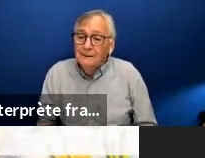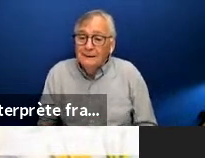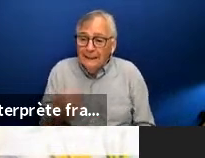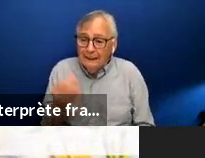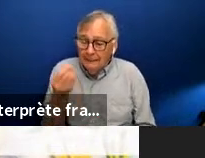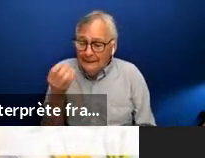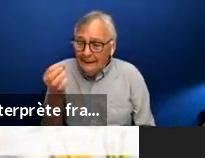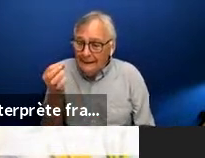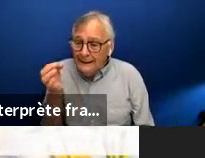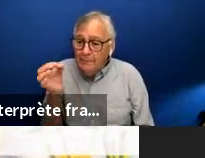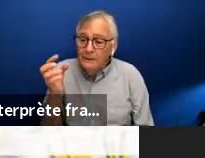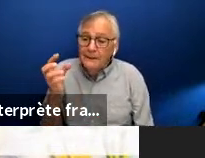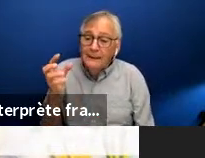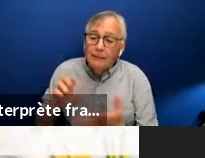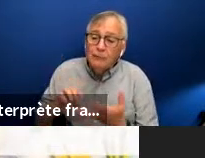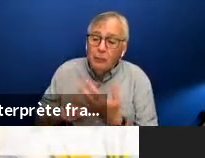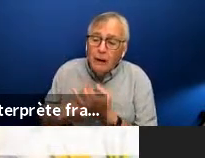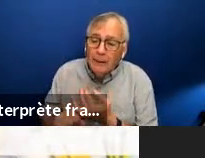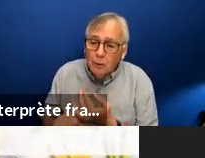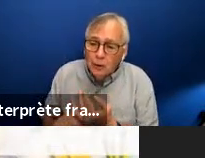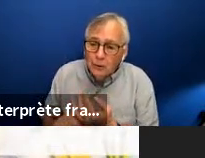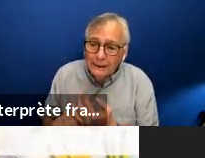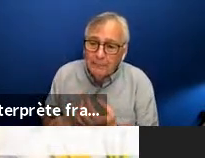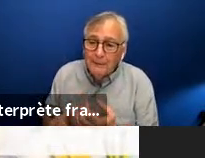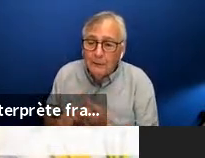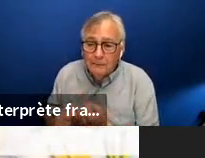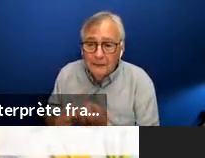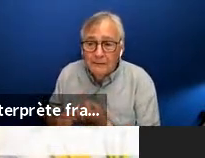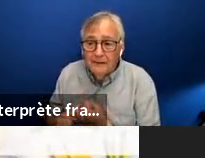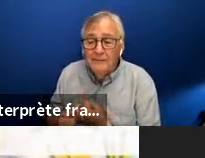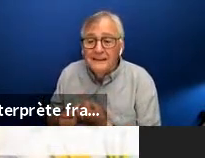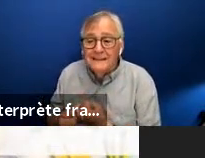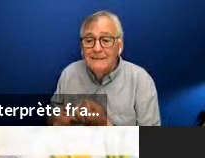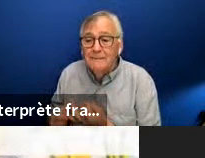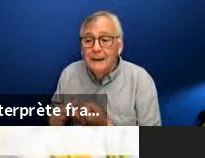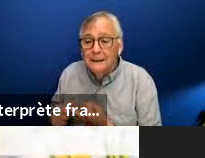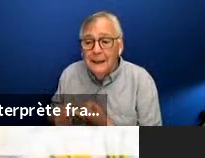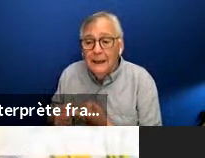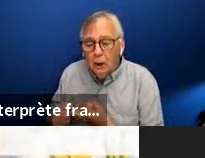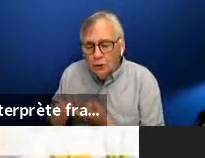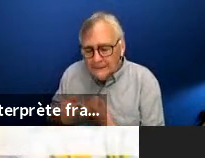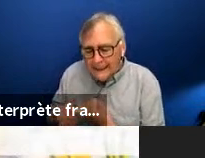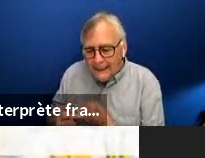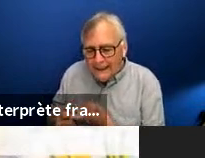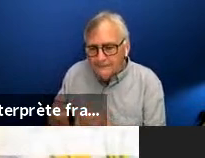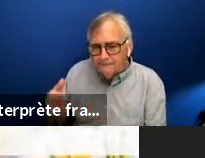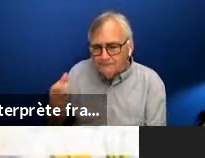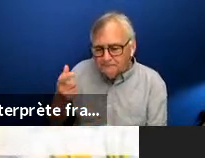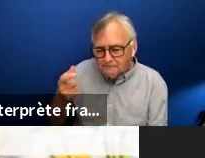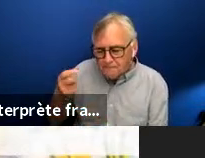l'important, c'est important quand vous embauchez un interprète de vérifier effectivement